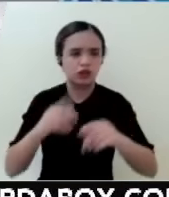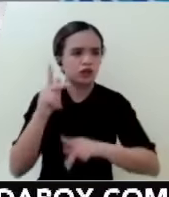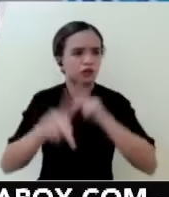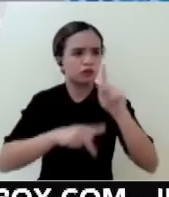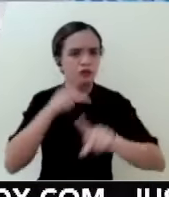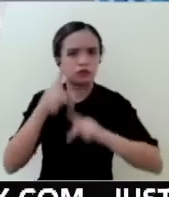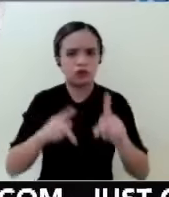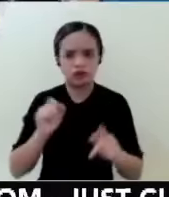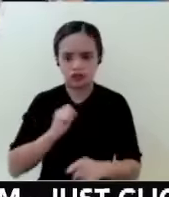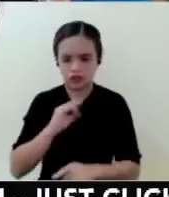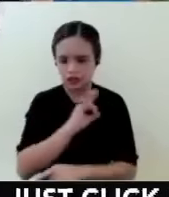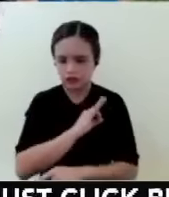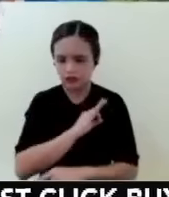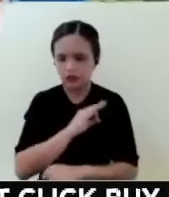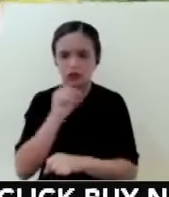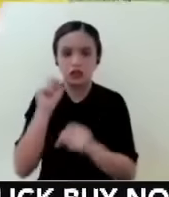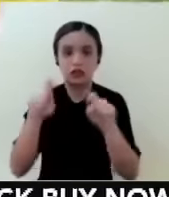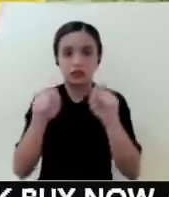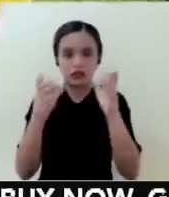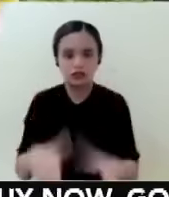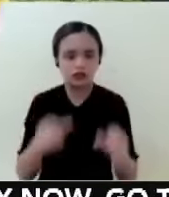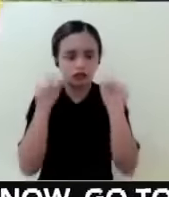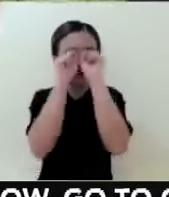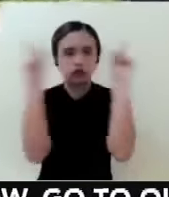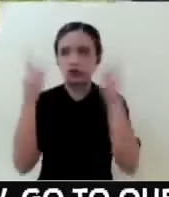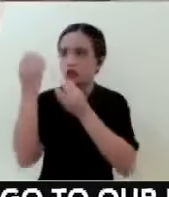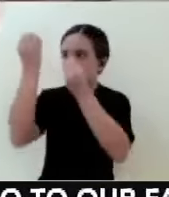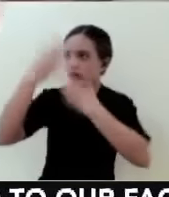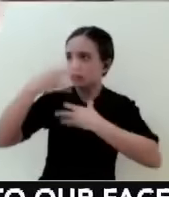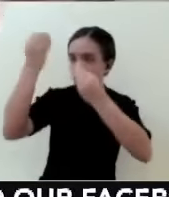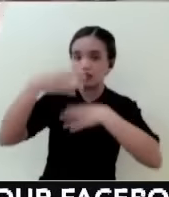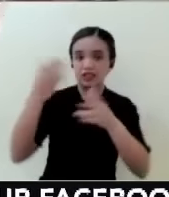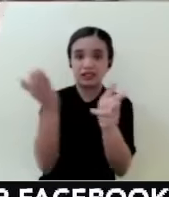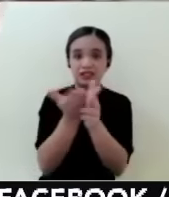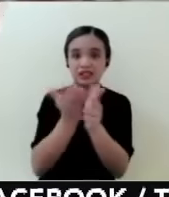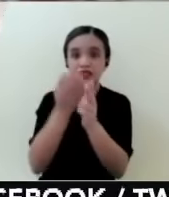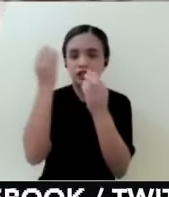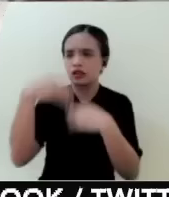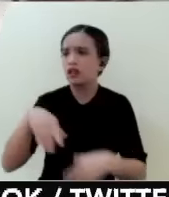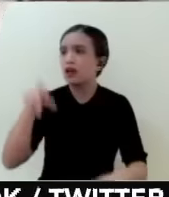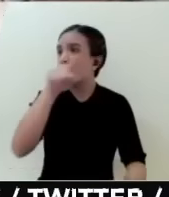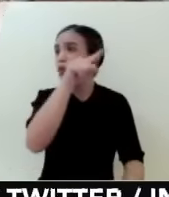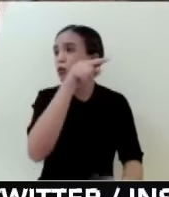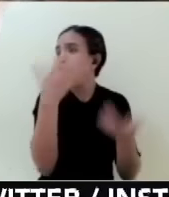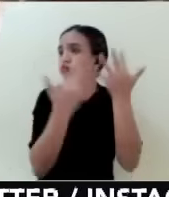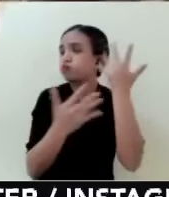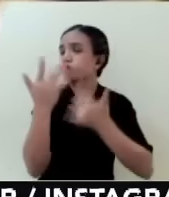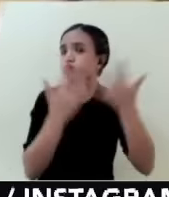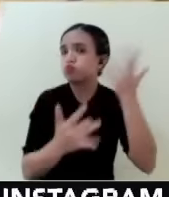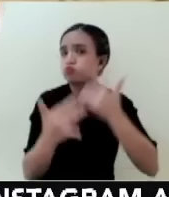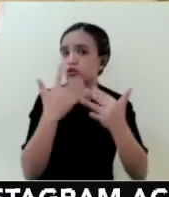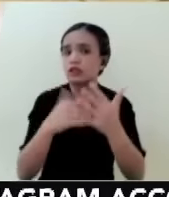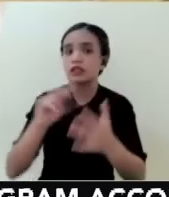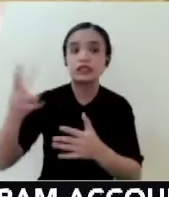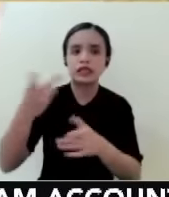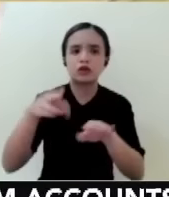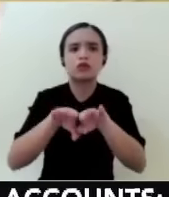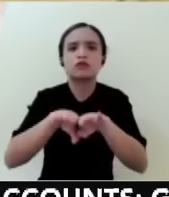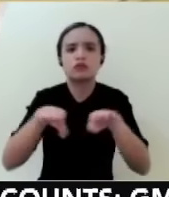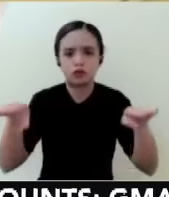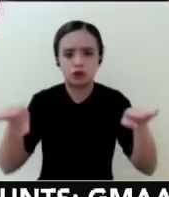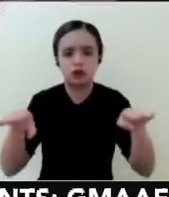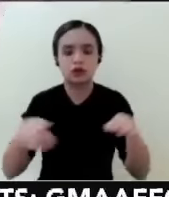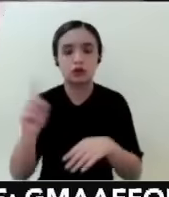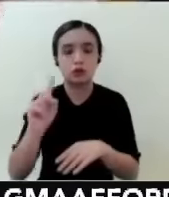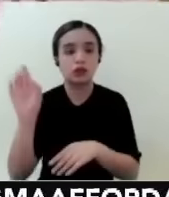ng establishmento nang sabihan sila ng mga tricycle driver na nasusunog na ang ikalawang palapag ng kanilang